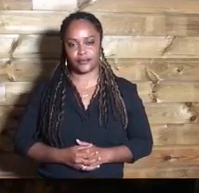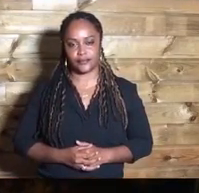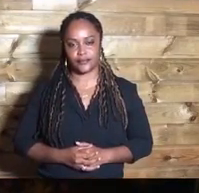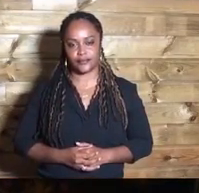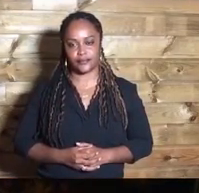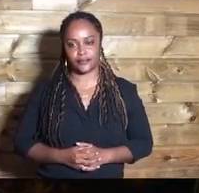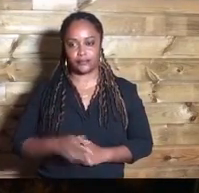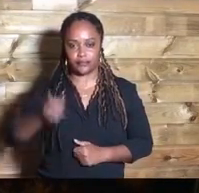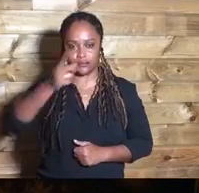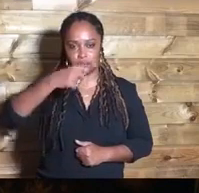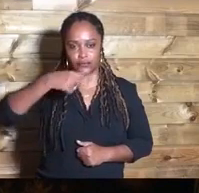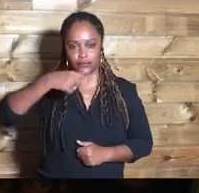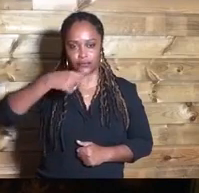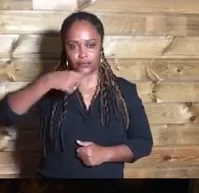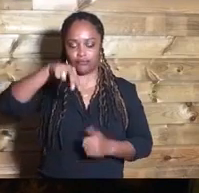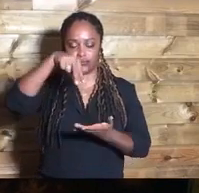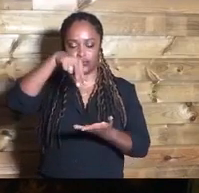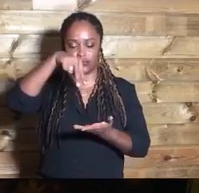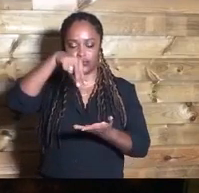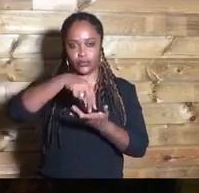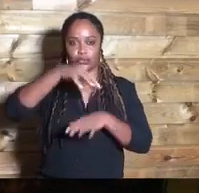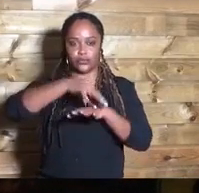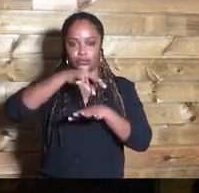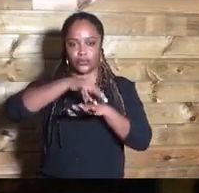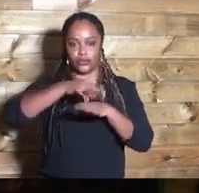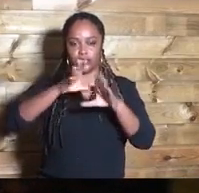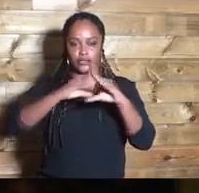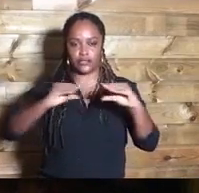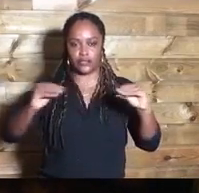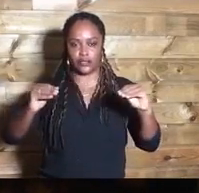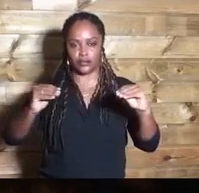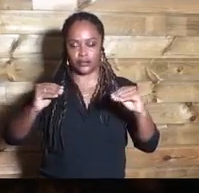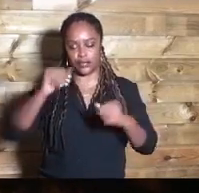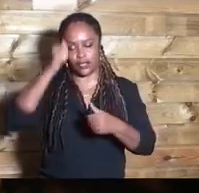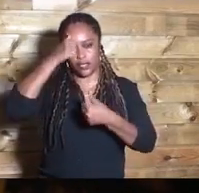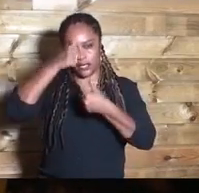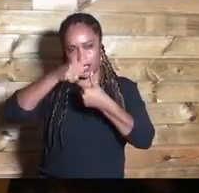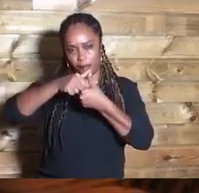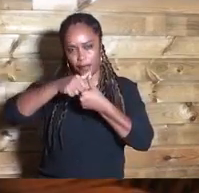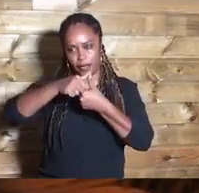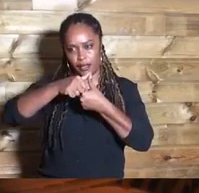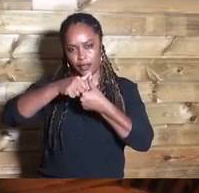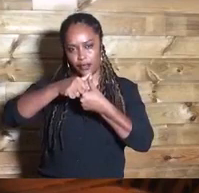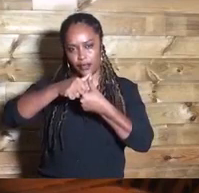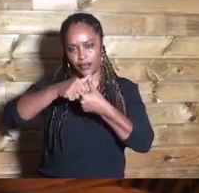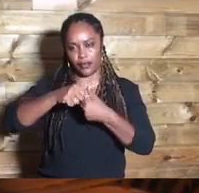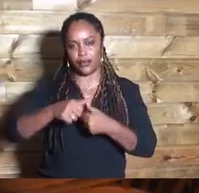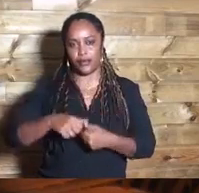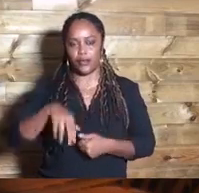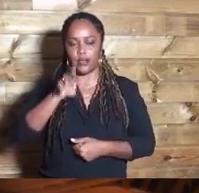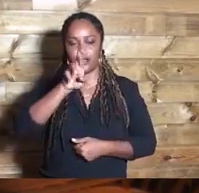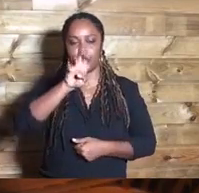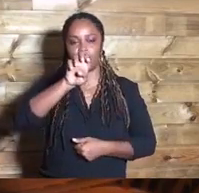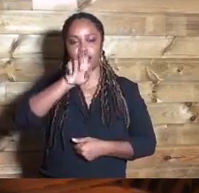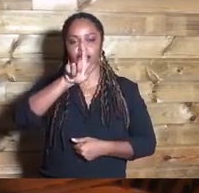Nous commandons à tout qui l'a levé pour nous faire 1 minute de silence pour nous songer Régis Zébus. Régis qui